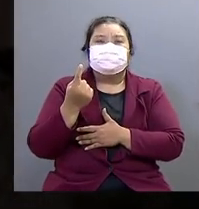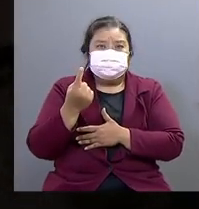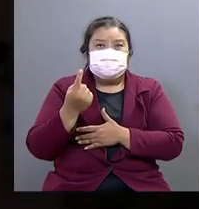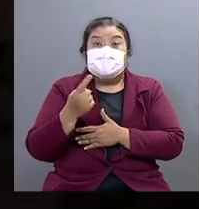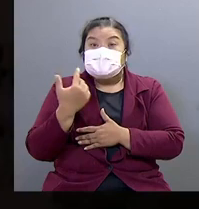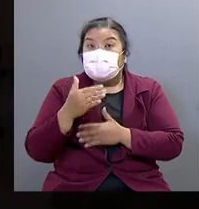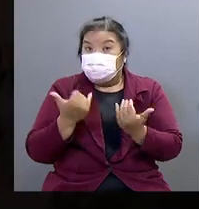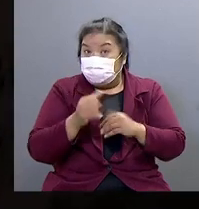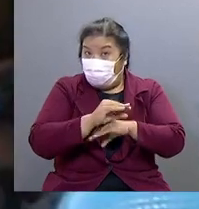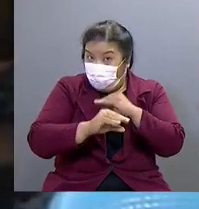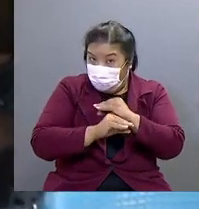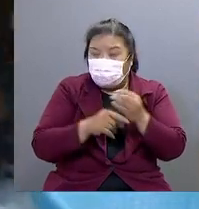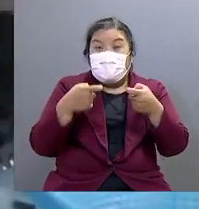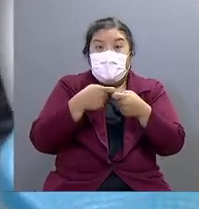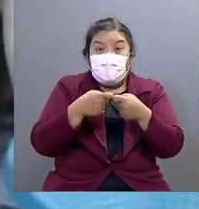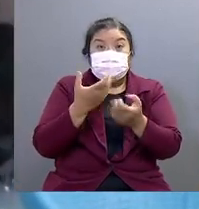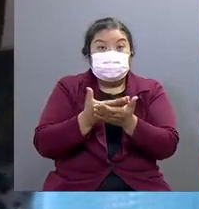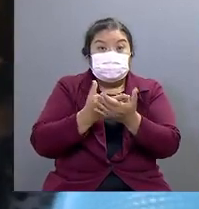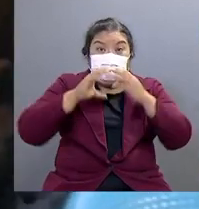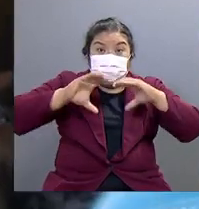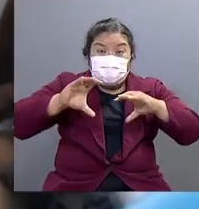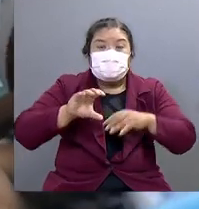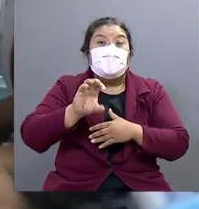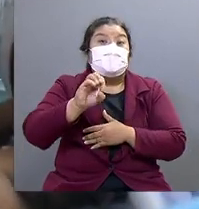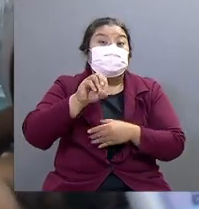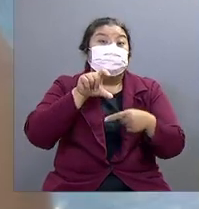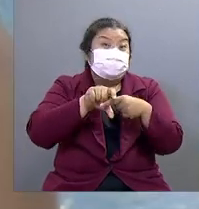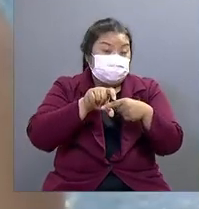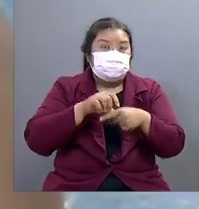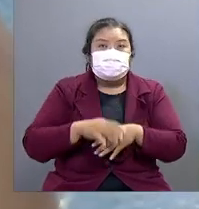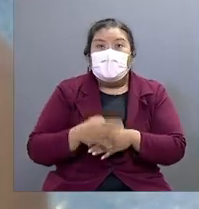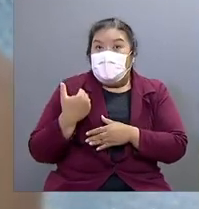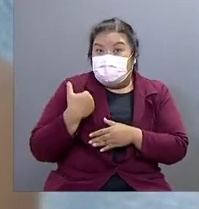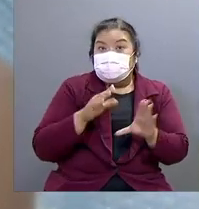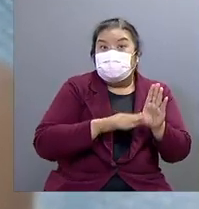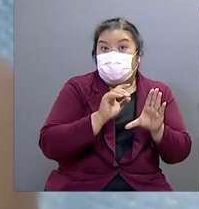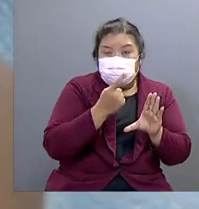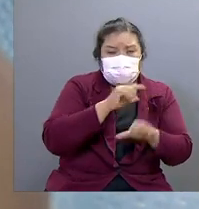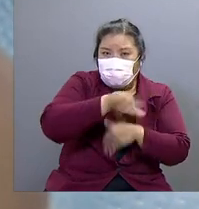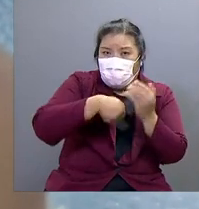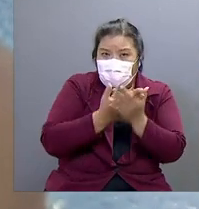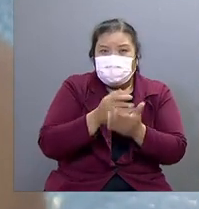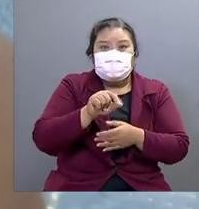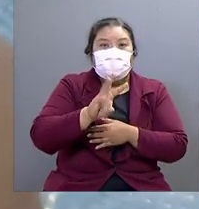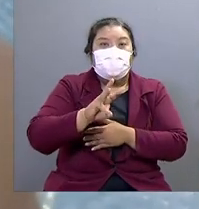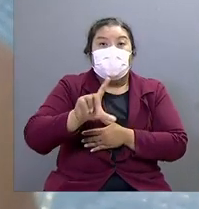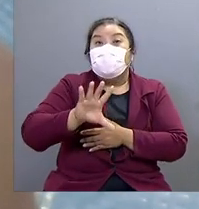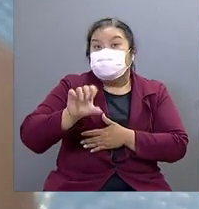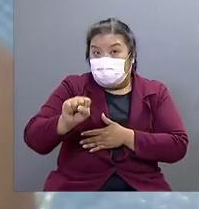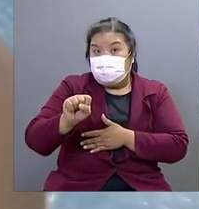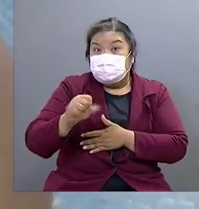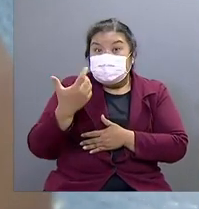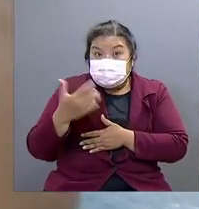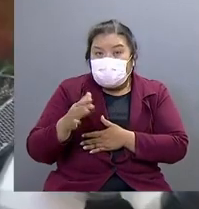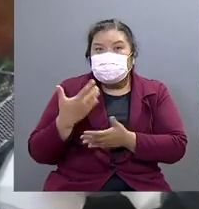ครึ่งระยะที่5กำหนดกรอบผู้ใช้สิทธิ์ทั้งรายเก่ารายใหม่ไม่เกิน 26,500,000 คนรอบนี้ได้รับสิทธิ์วงเงินใช้จ่ายค